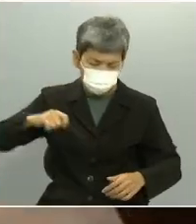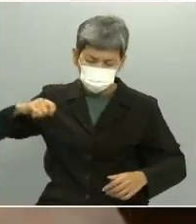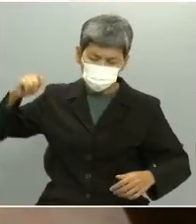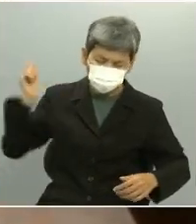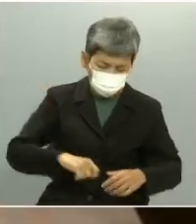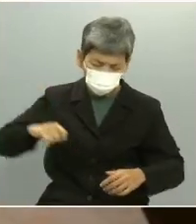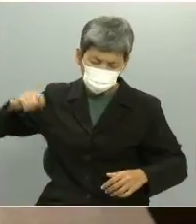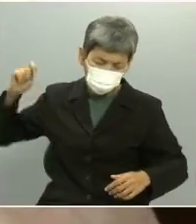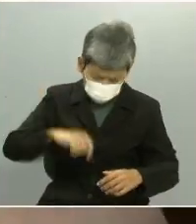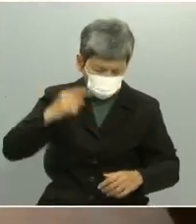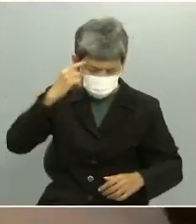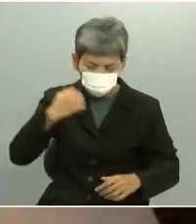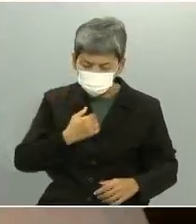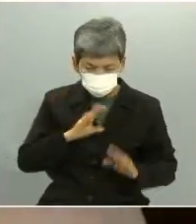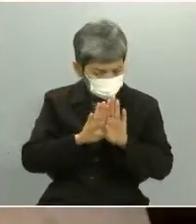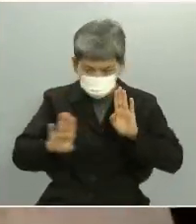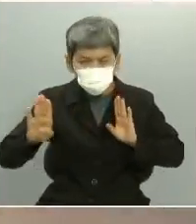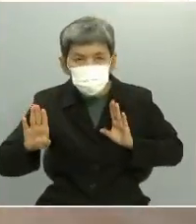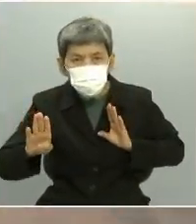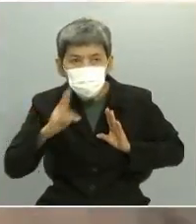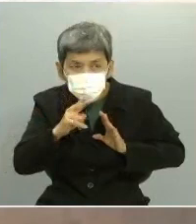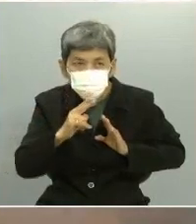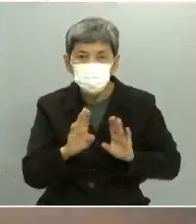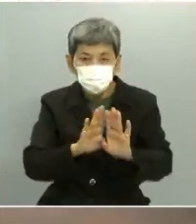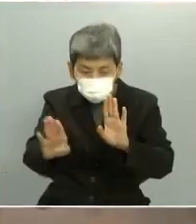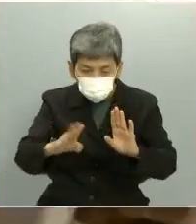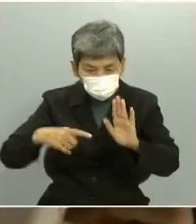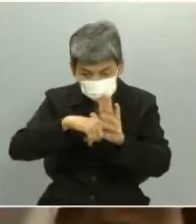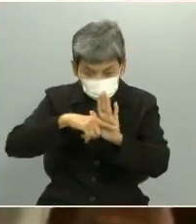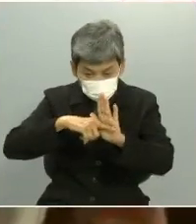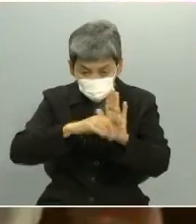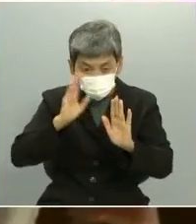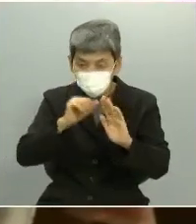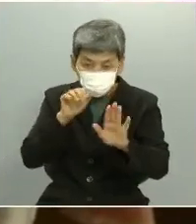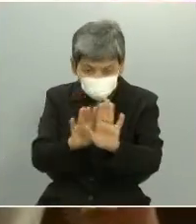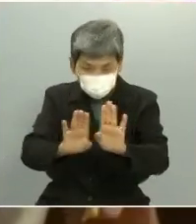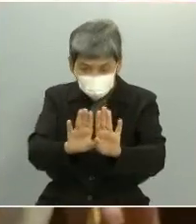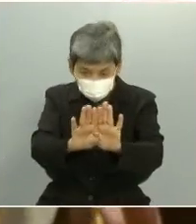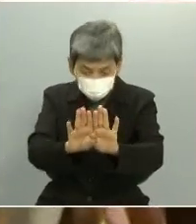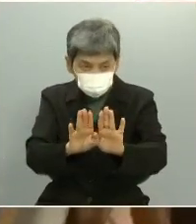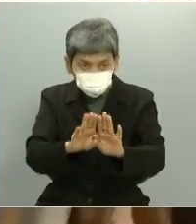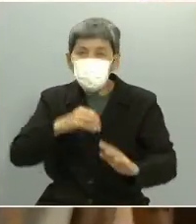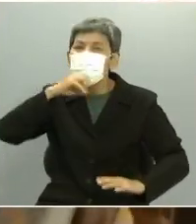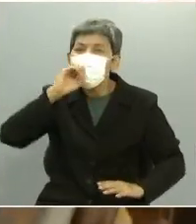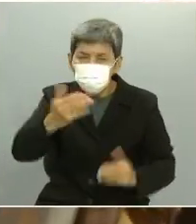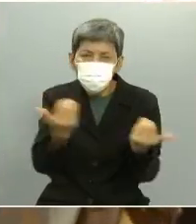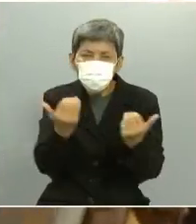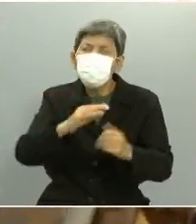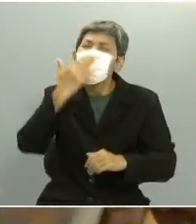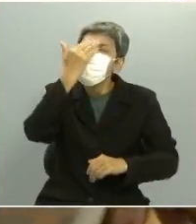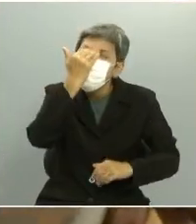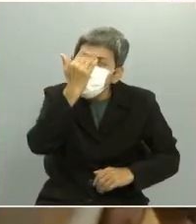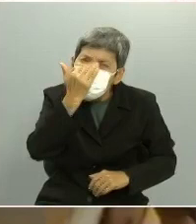ครทุบอะไรออกมาดูประตูห้องถูกล็อกจากด้านนอกคือพ่อออกไม่ได้ก็ตะโกนเรียกลูกชายว่าเกิดอะไร